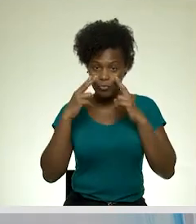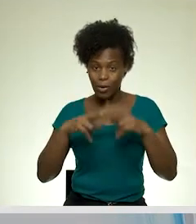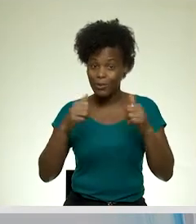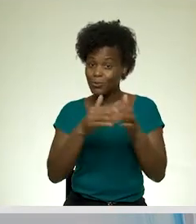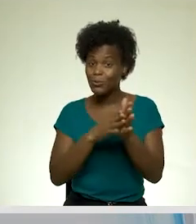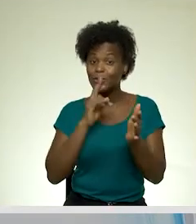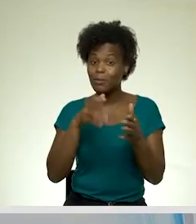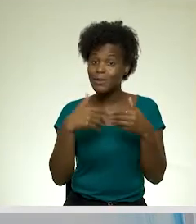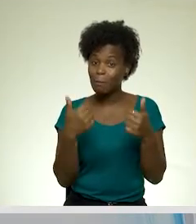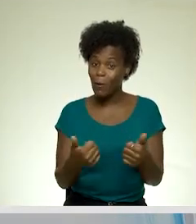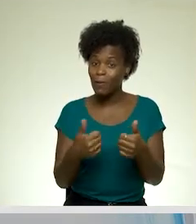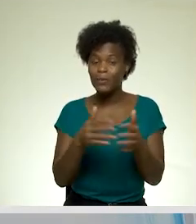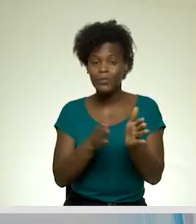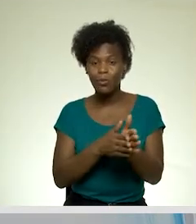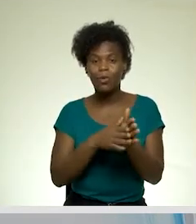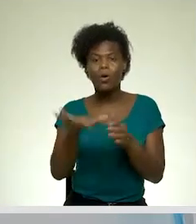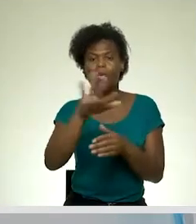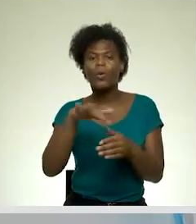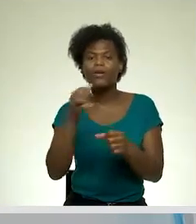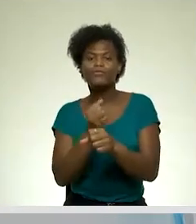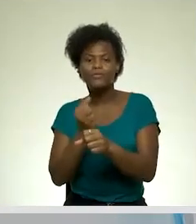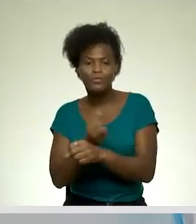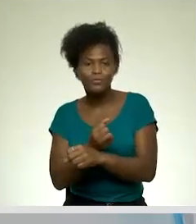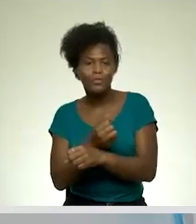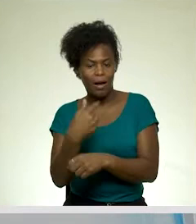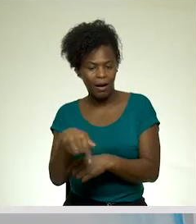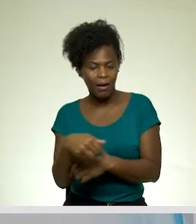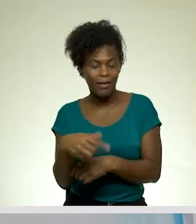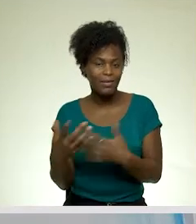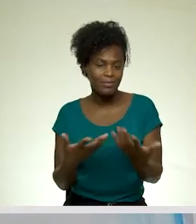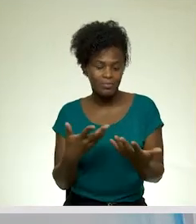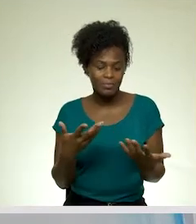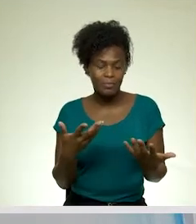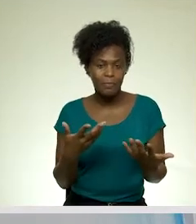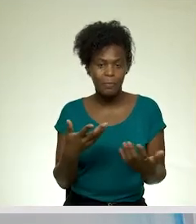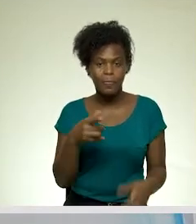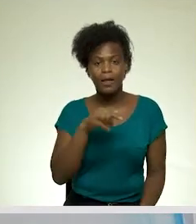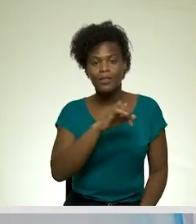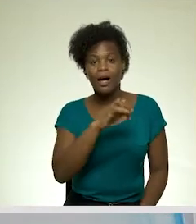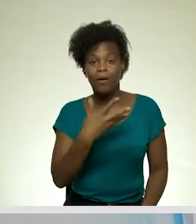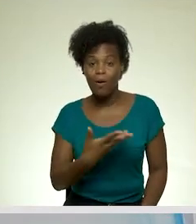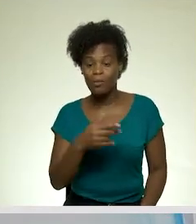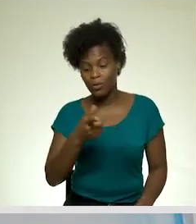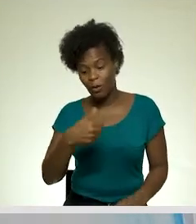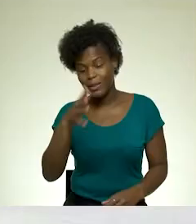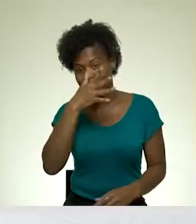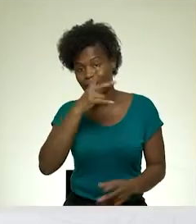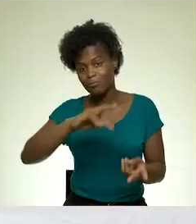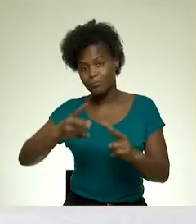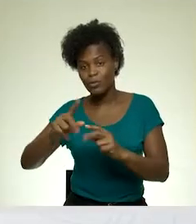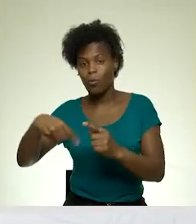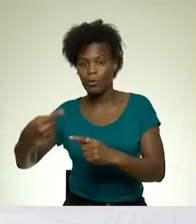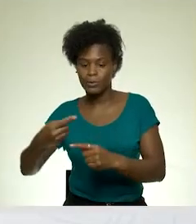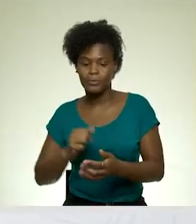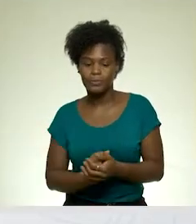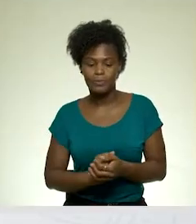réponses, tous les établissements et services, maintenant, on passe à l'activité suivante. D.